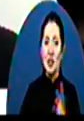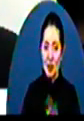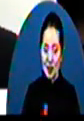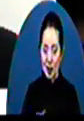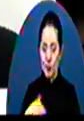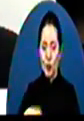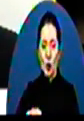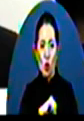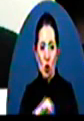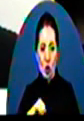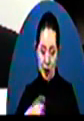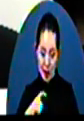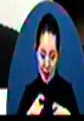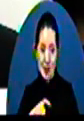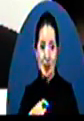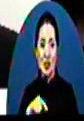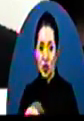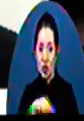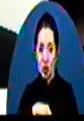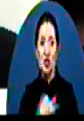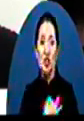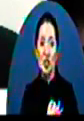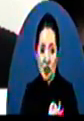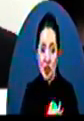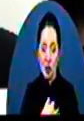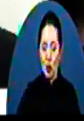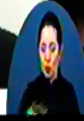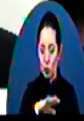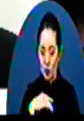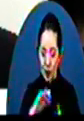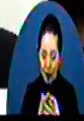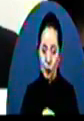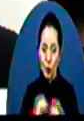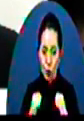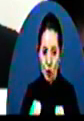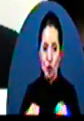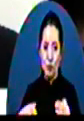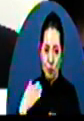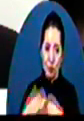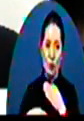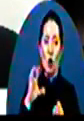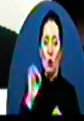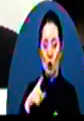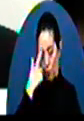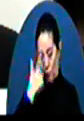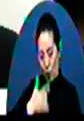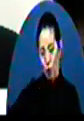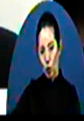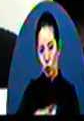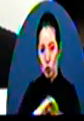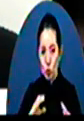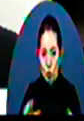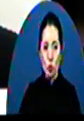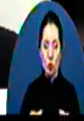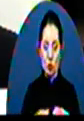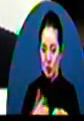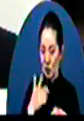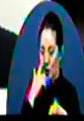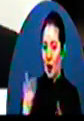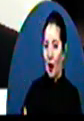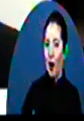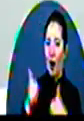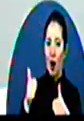эдийн засагт итэг бүгдээрээ хамтраад хүчээ нэгтгээд явах юм бол Монгол улс бүс нутгтаа гайхагдсан орн